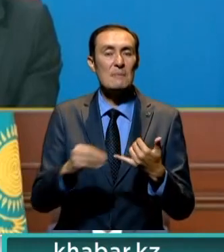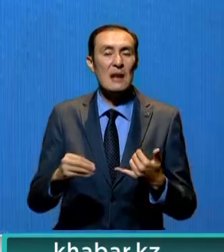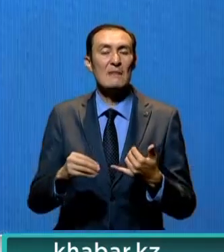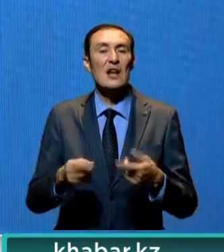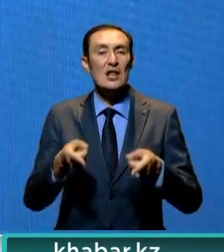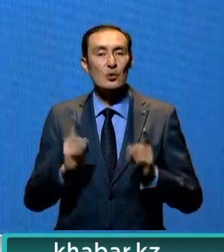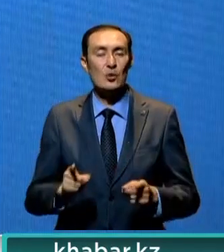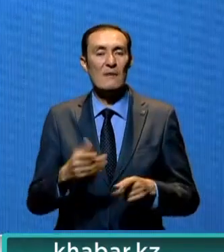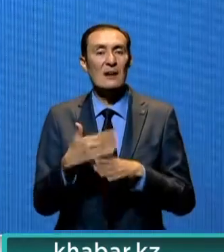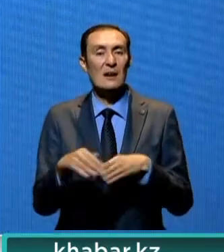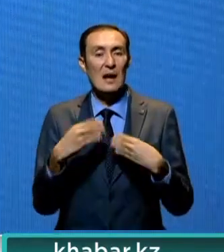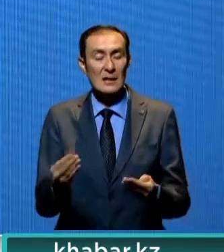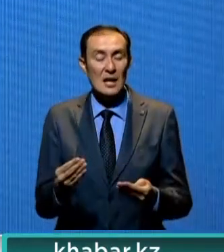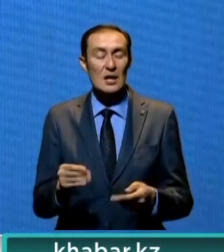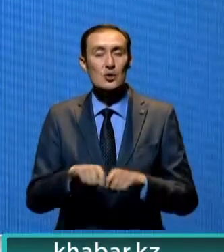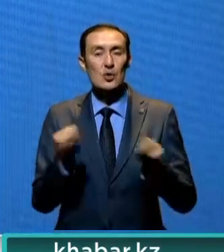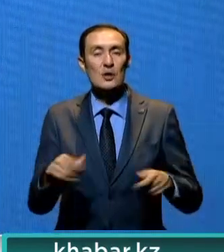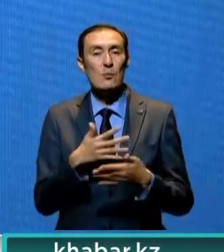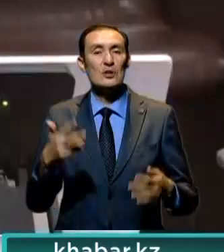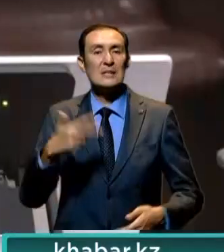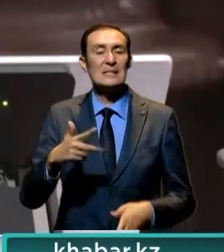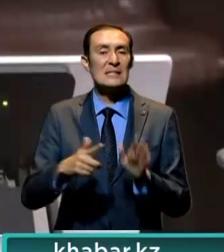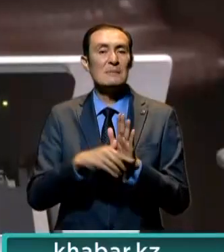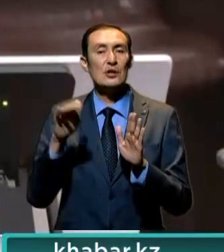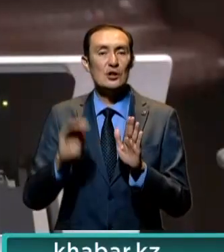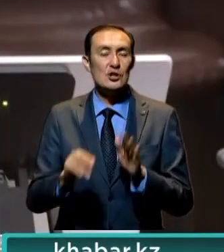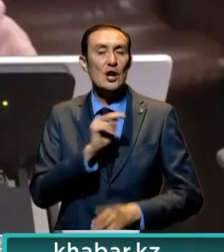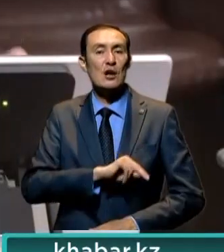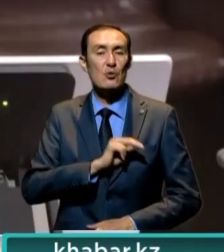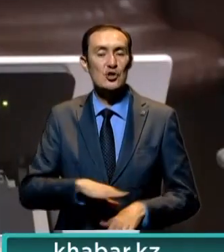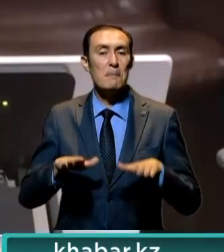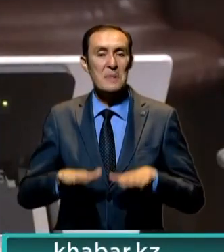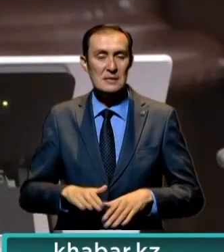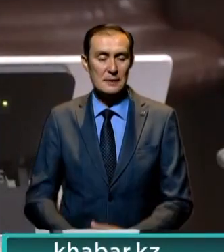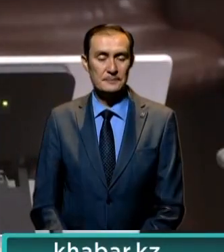земельного натурного гранта. Создано более 37 тысяч рабочих мест.